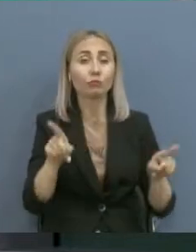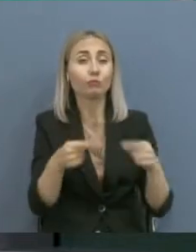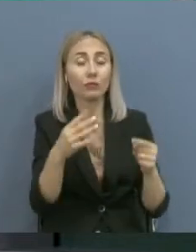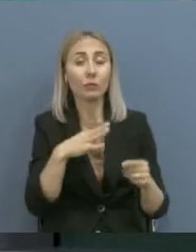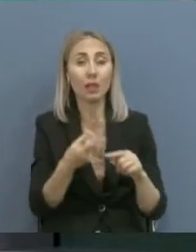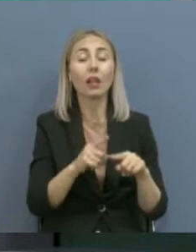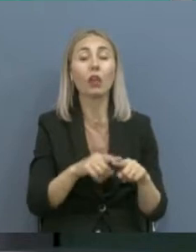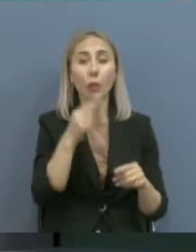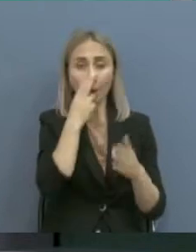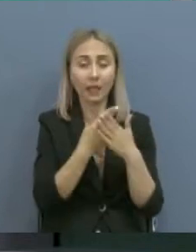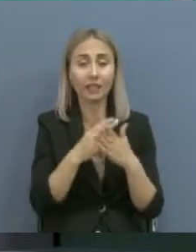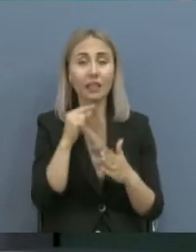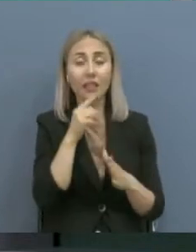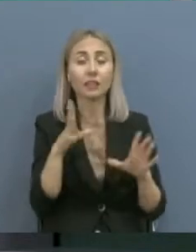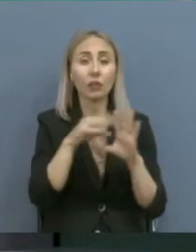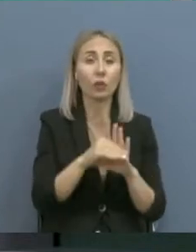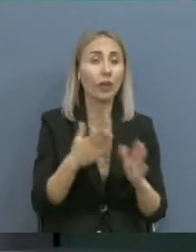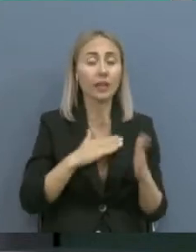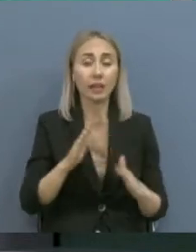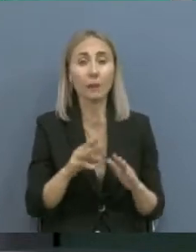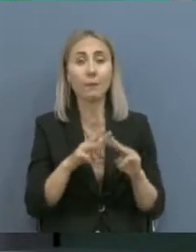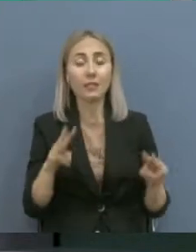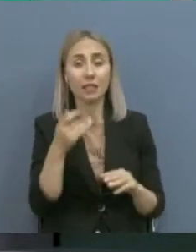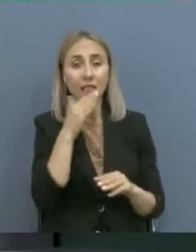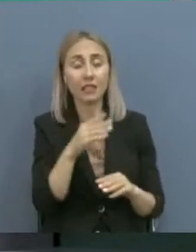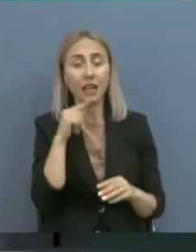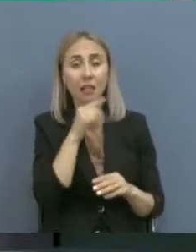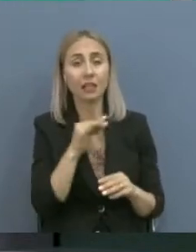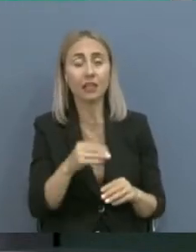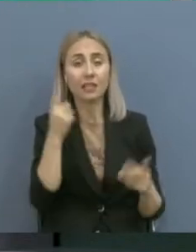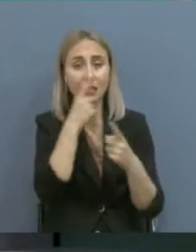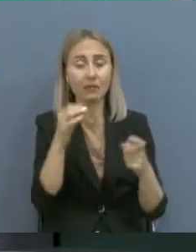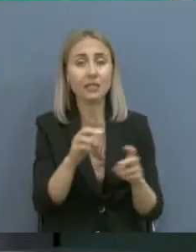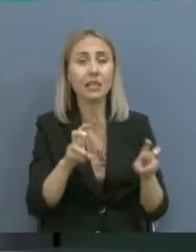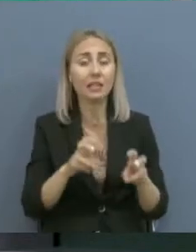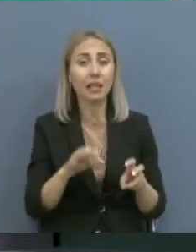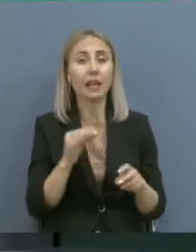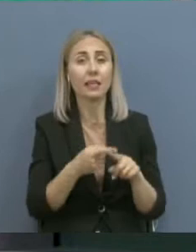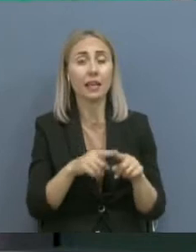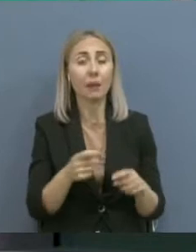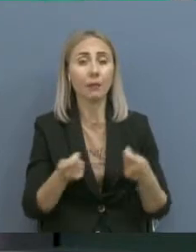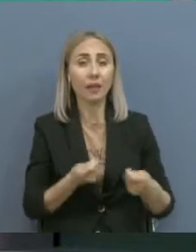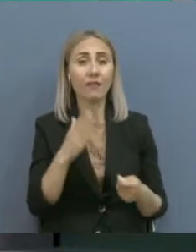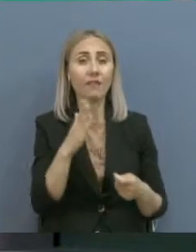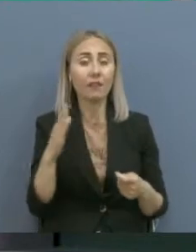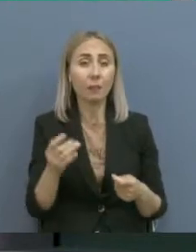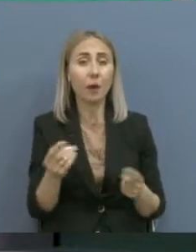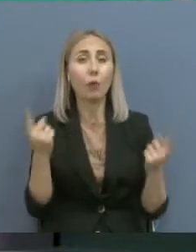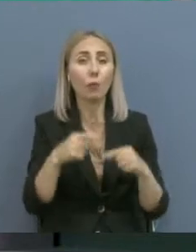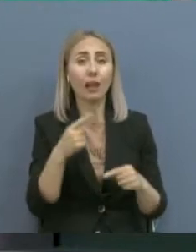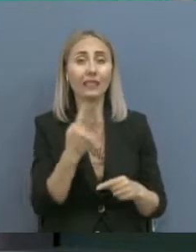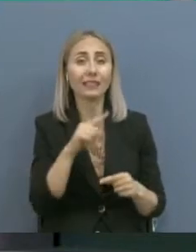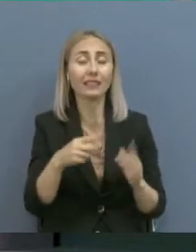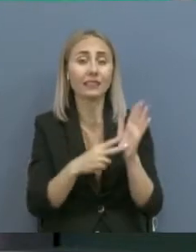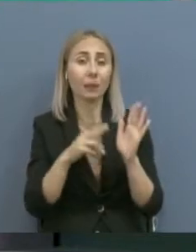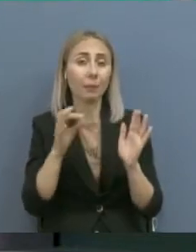Тоқаев бірінші жарты жылдықтағы даму қорытындыларын талқылап, экотуризм мен басқа да салаларды дамытуға қатысты нақты тапсырмалар берді.